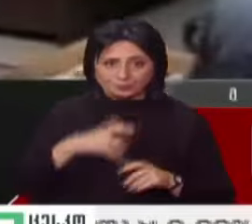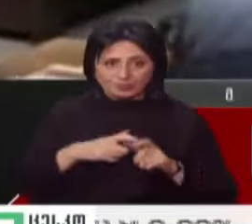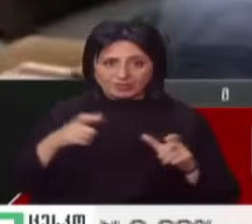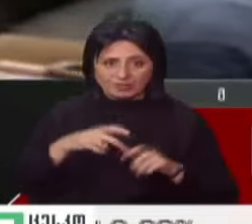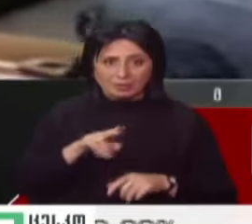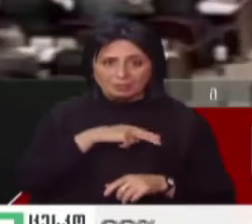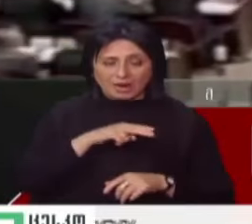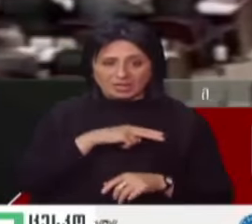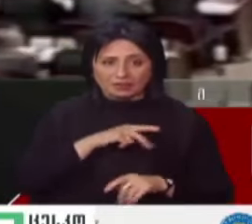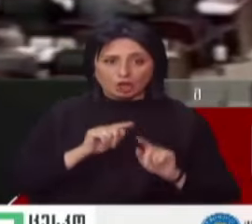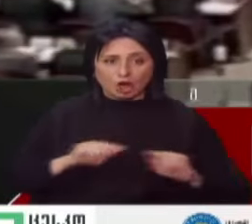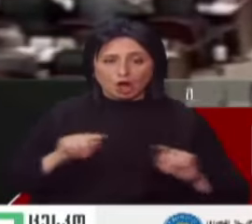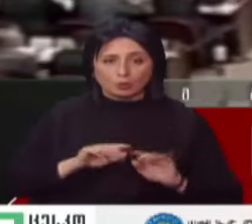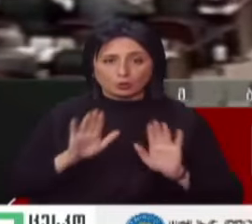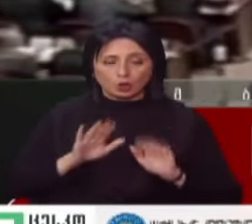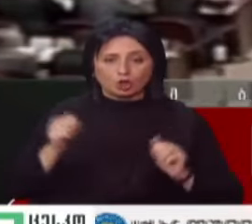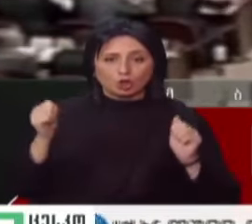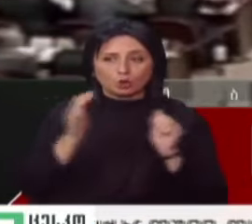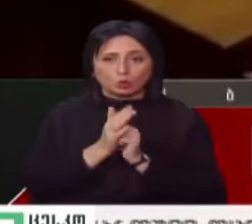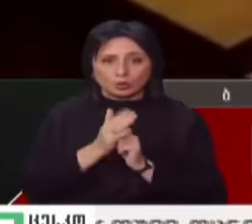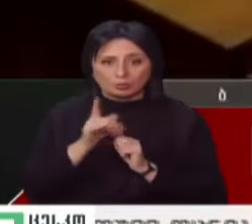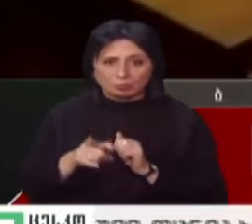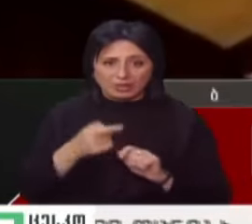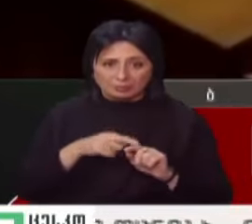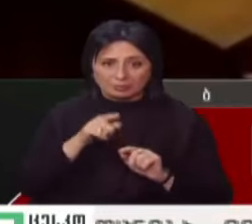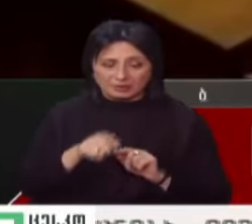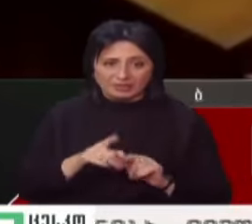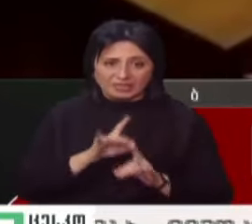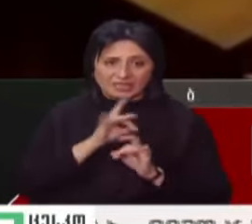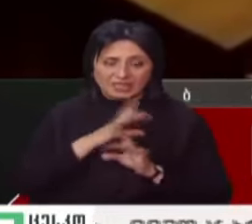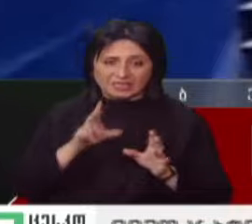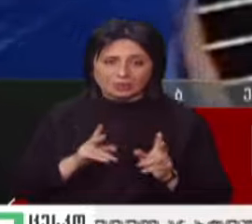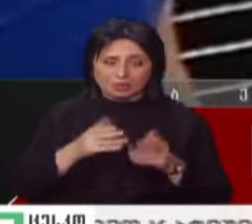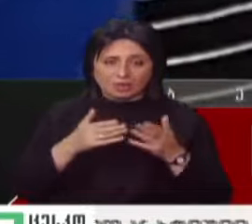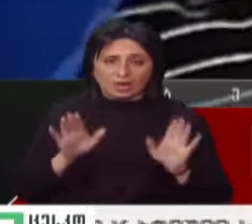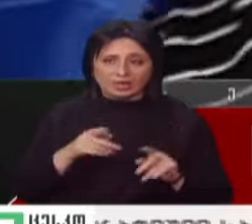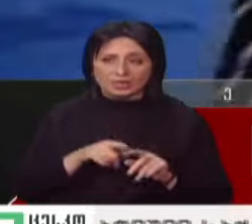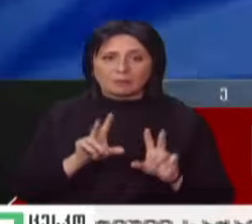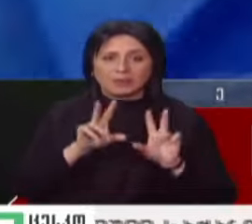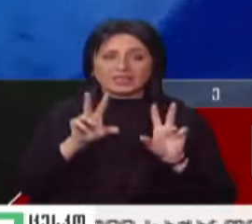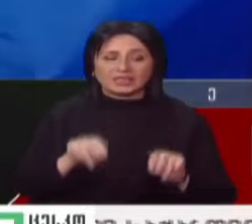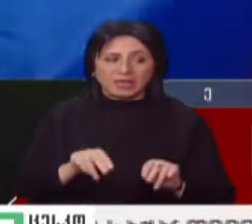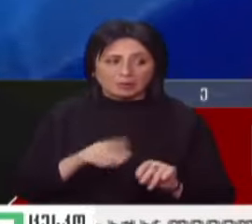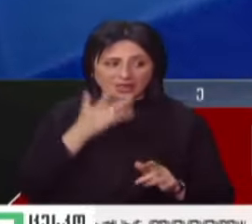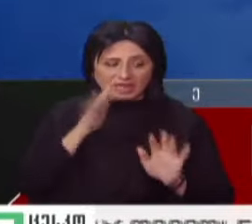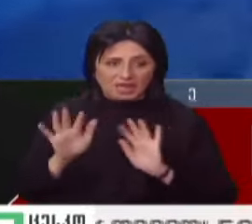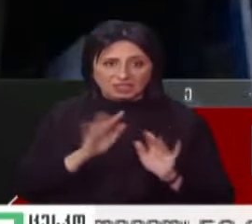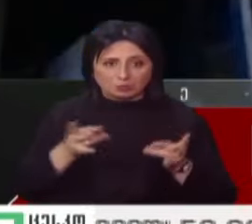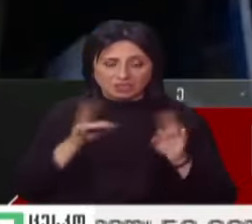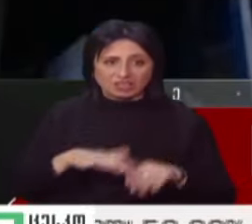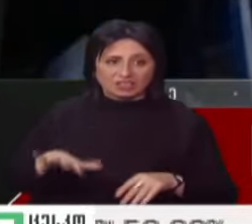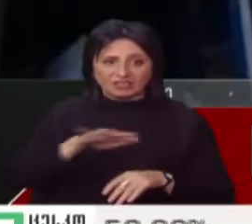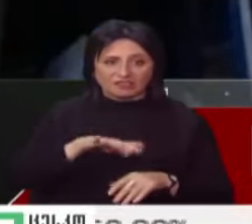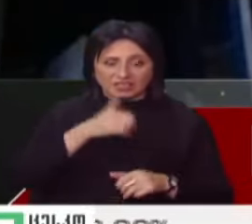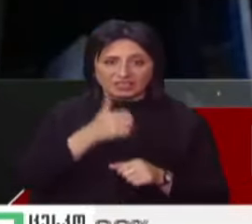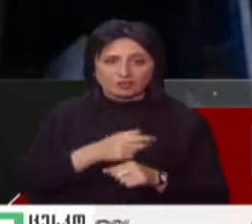мандатиян парламентчи, оппозициас мхолот тхутмети аргода схдомац сазеи мудгайхсна. Амда пирабебит националури мудзраоба дарча куэгни